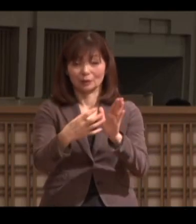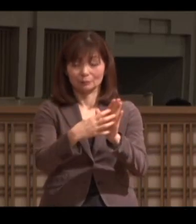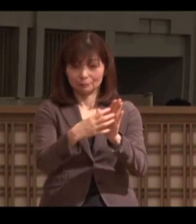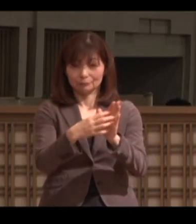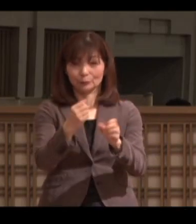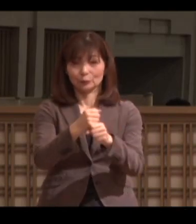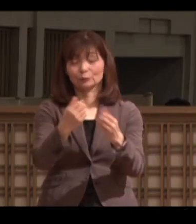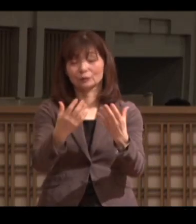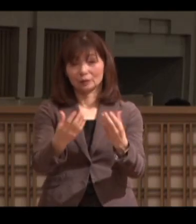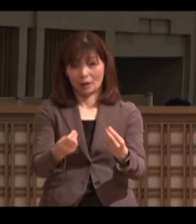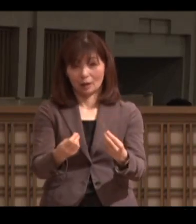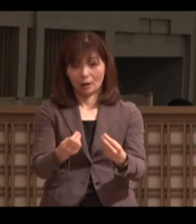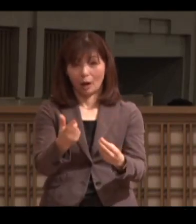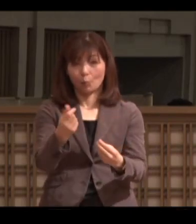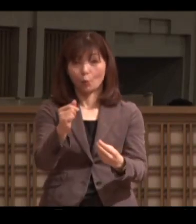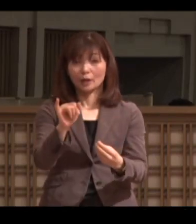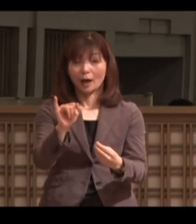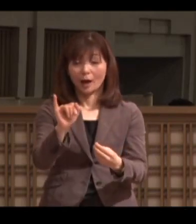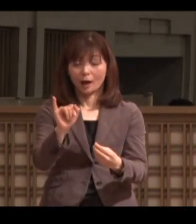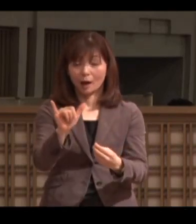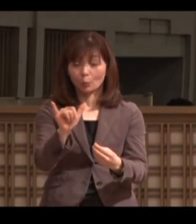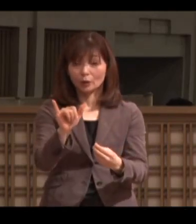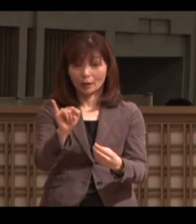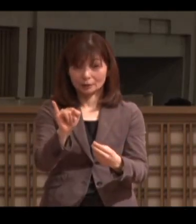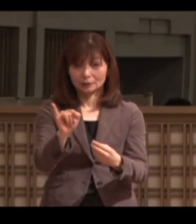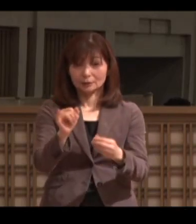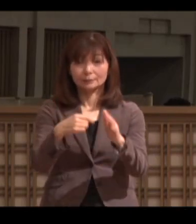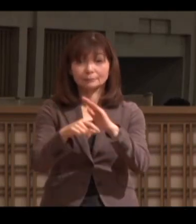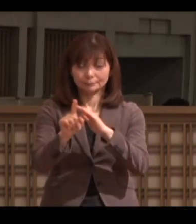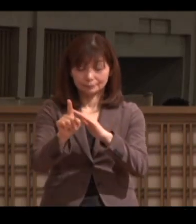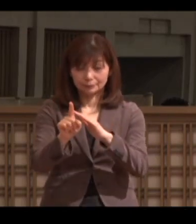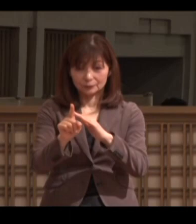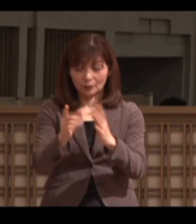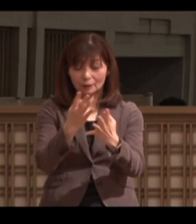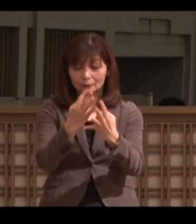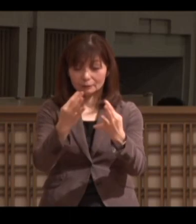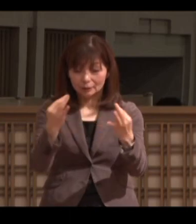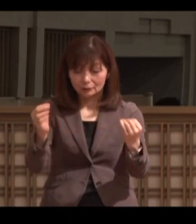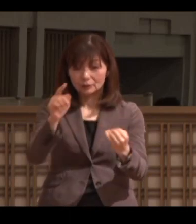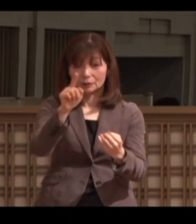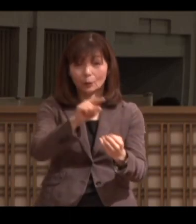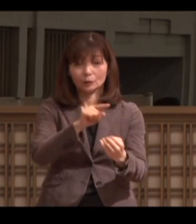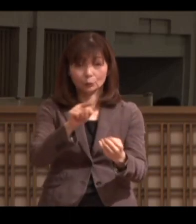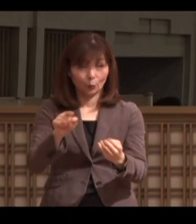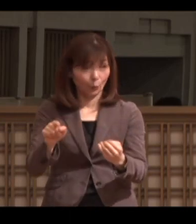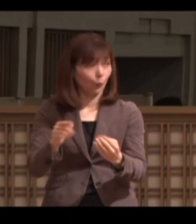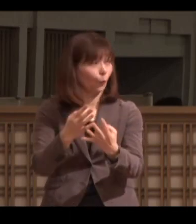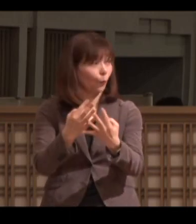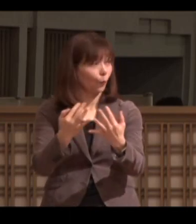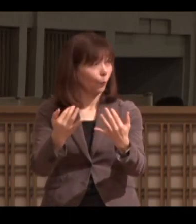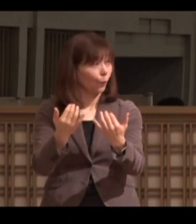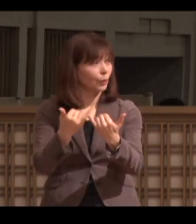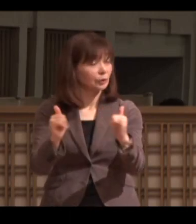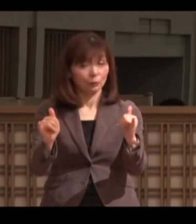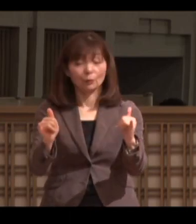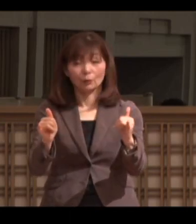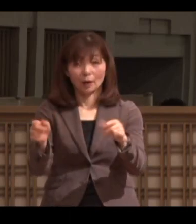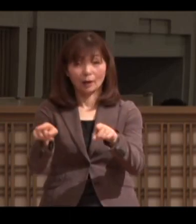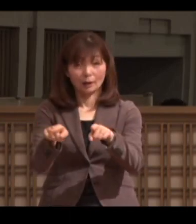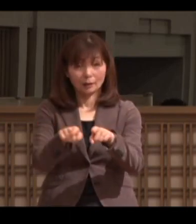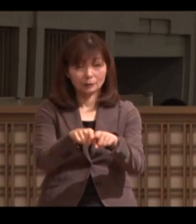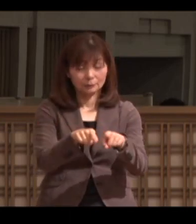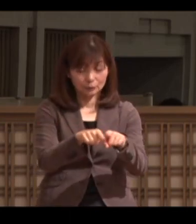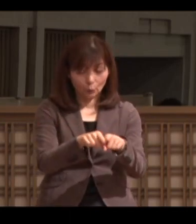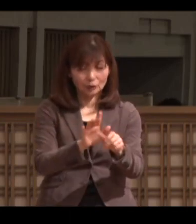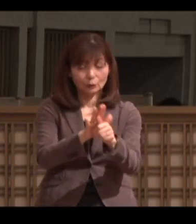であやいとは複数の人々が共同で作業や授業